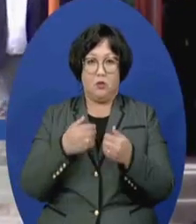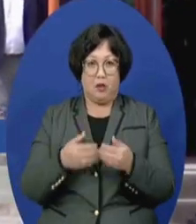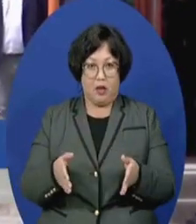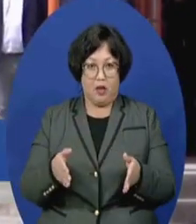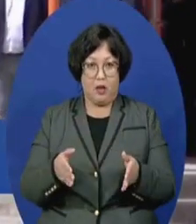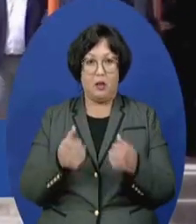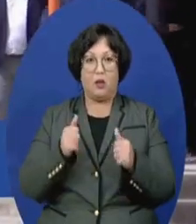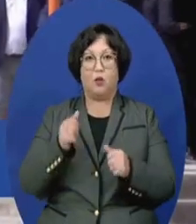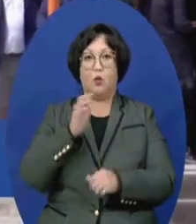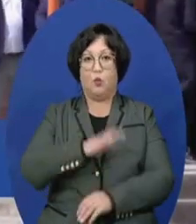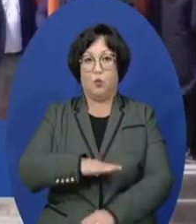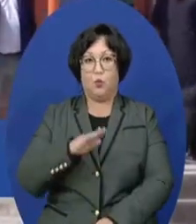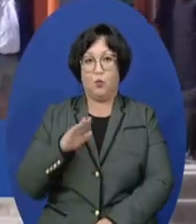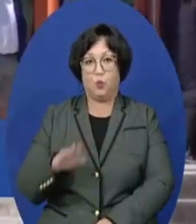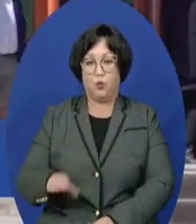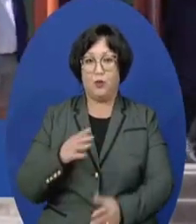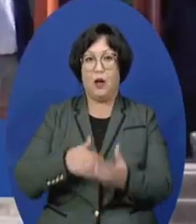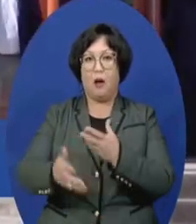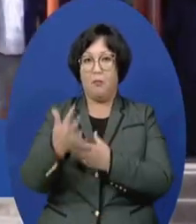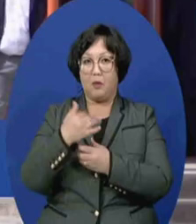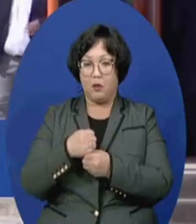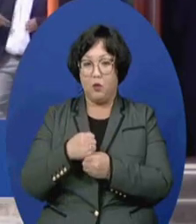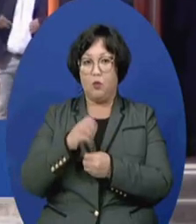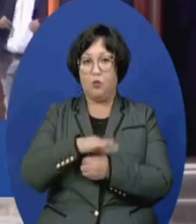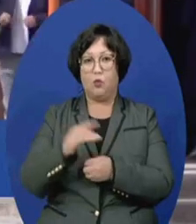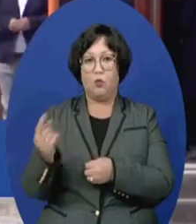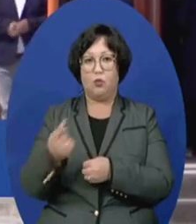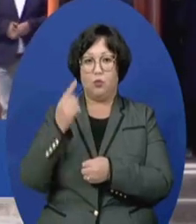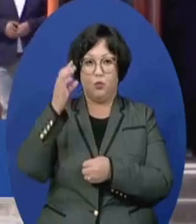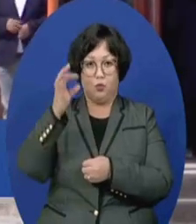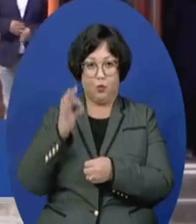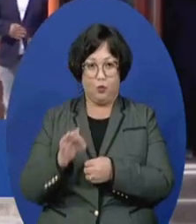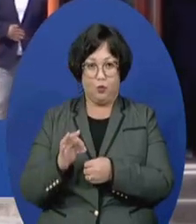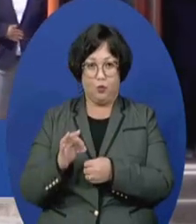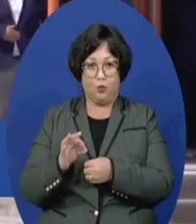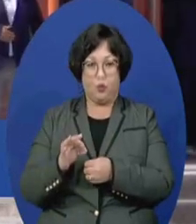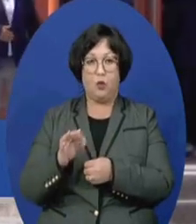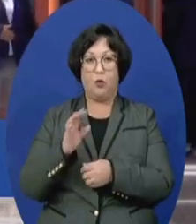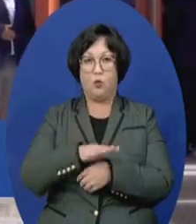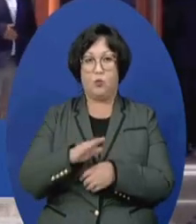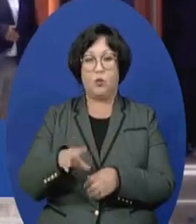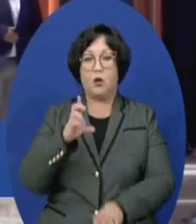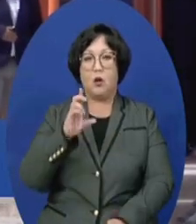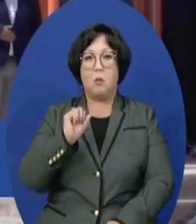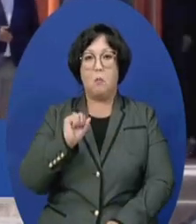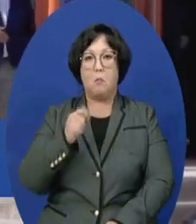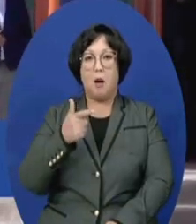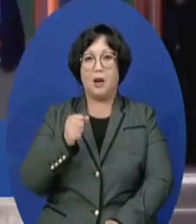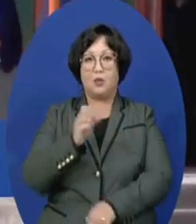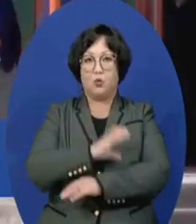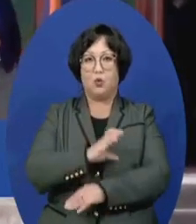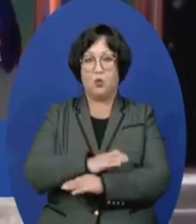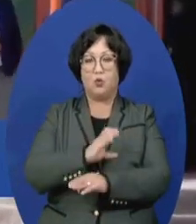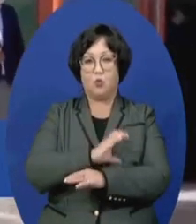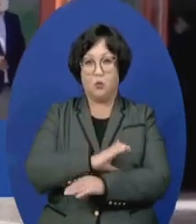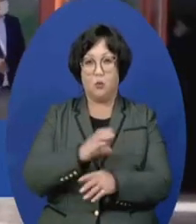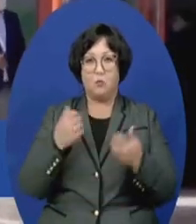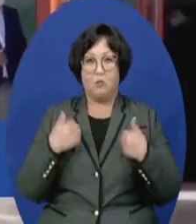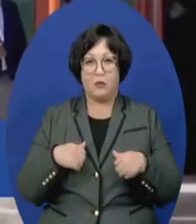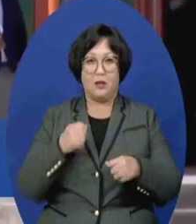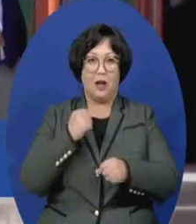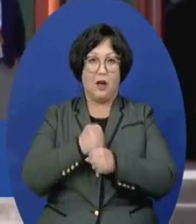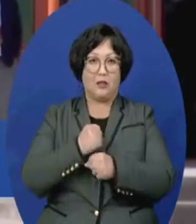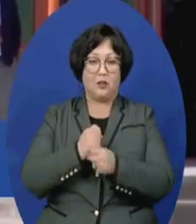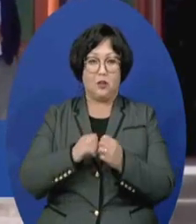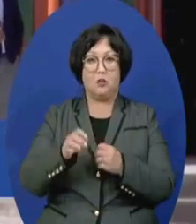бол манайх одоо хүүхдүүдийн хамгийн сургалттай хөв бол бас өндөр байдаг. А тийм учраас баг сургуульд одоо сурагчд маань, багш ажилчид маань